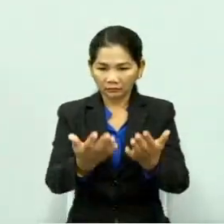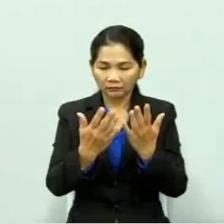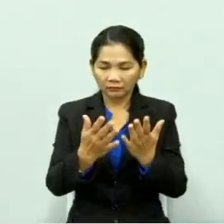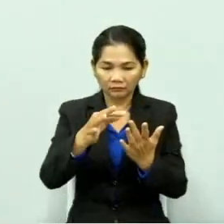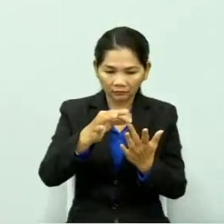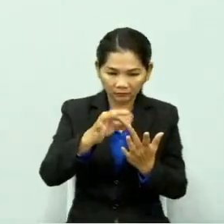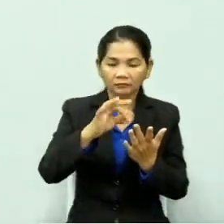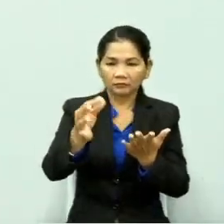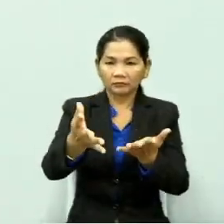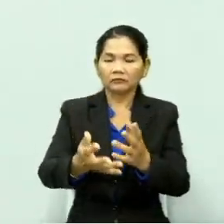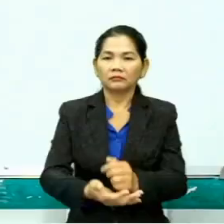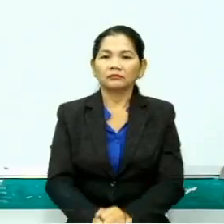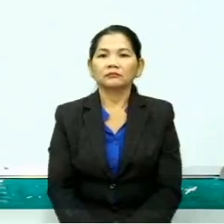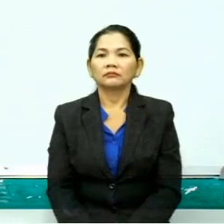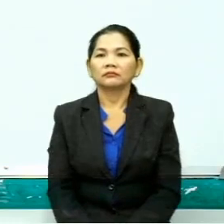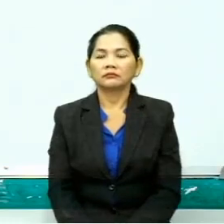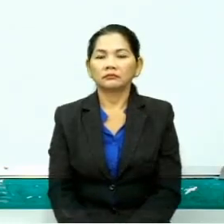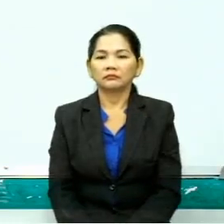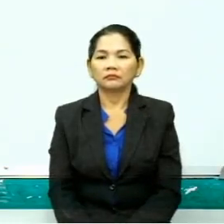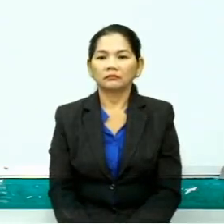vinh